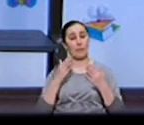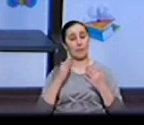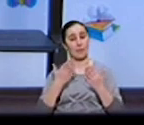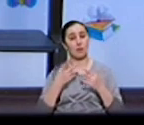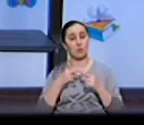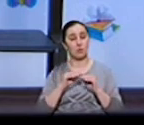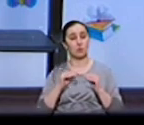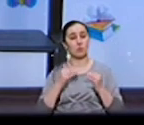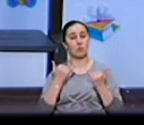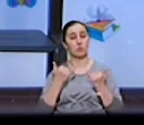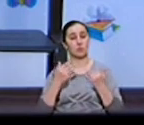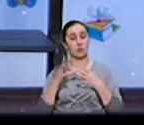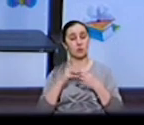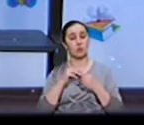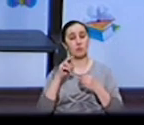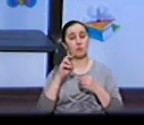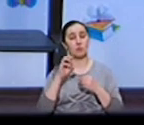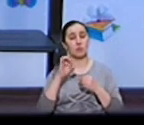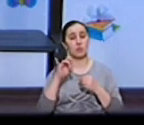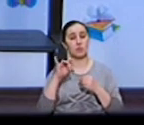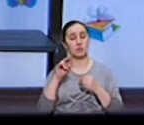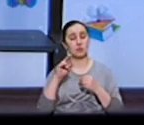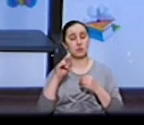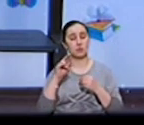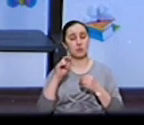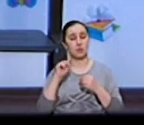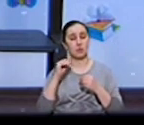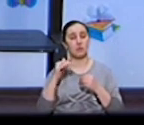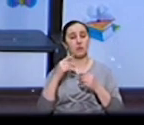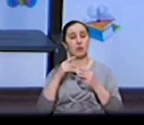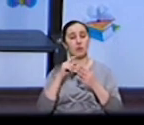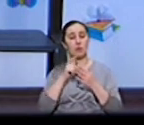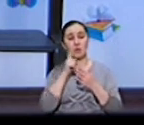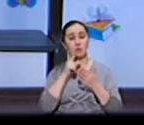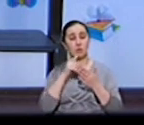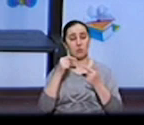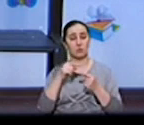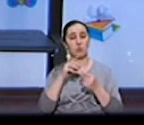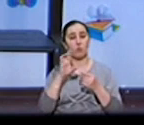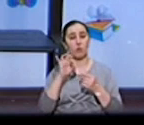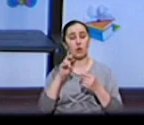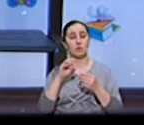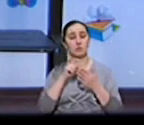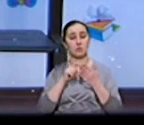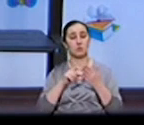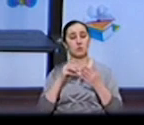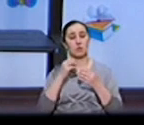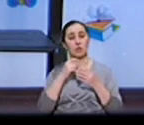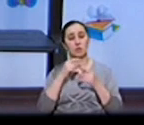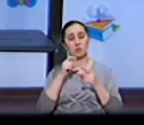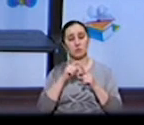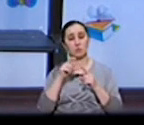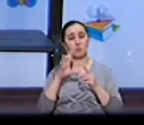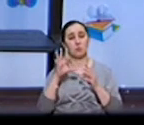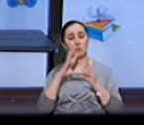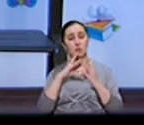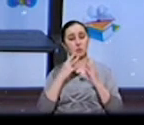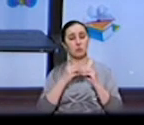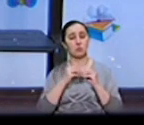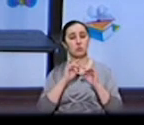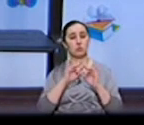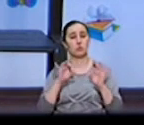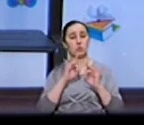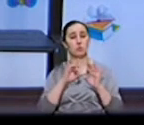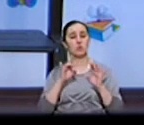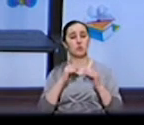Mana bolajonlar, sizlar bilan Berdaq qalamiga mansub bolam she'rini o'qib, har bir she'rni misrasini biratola